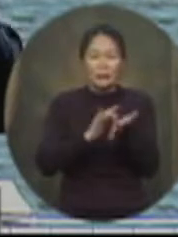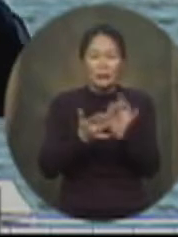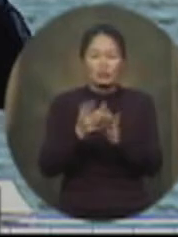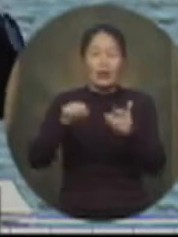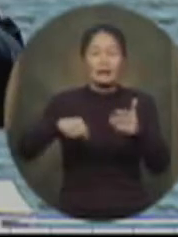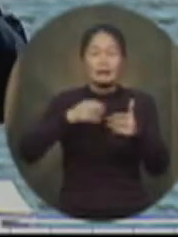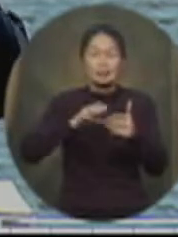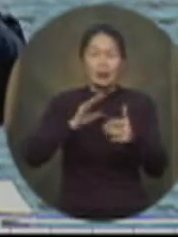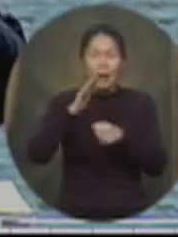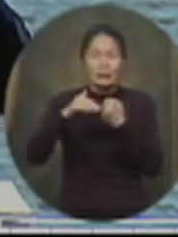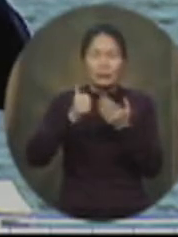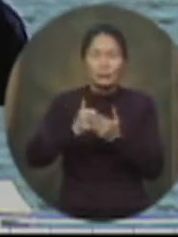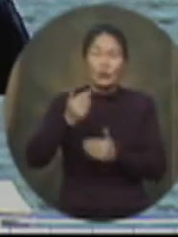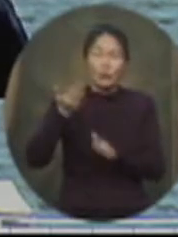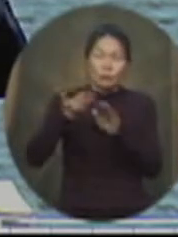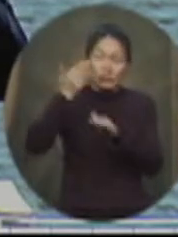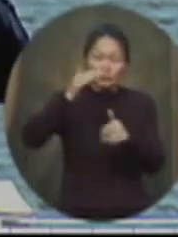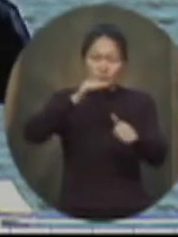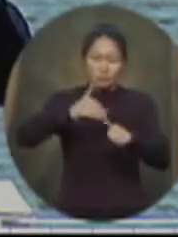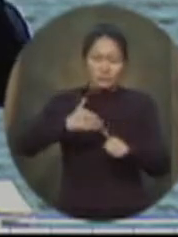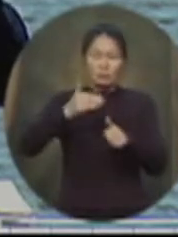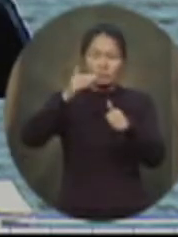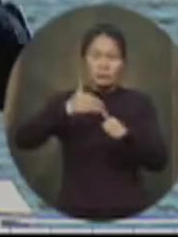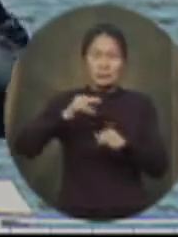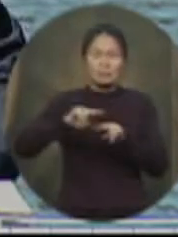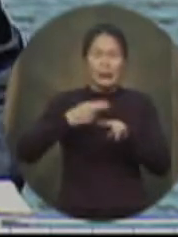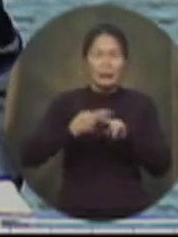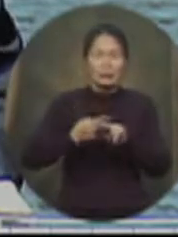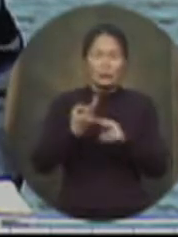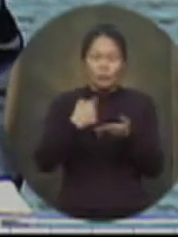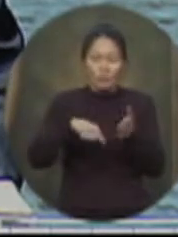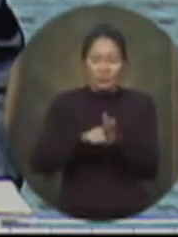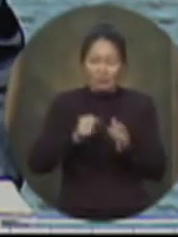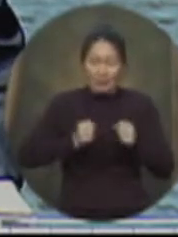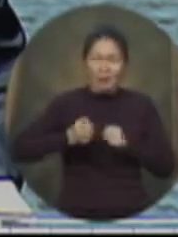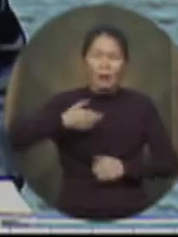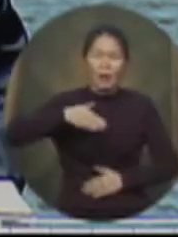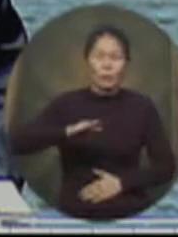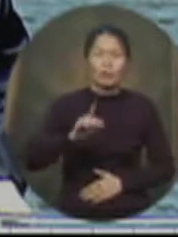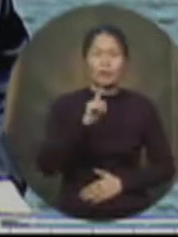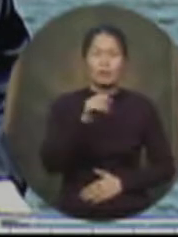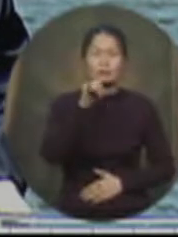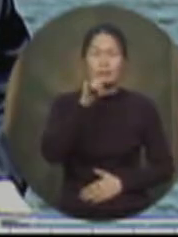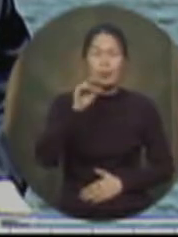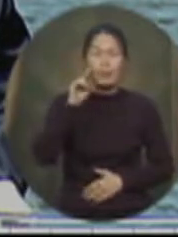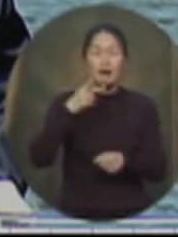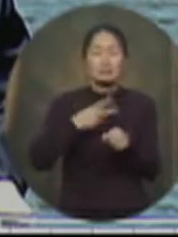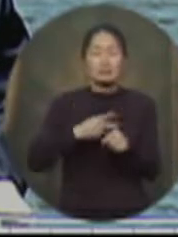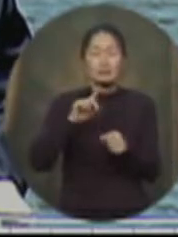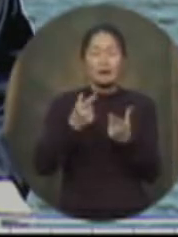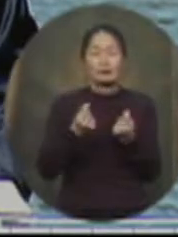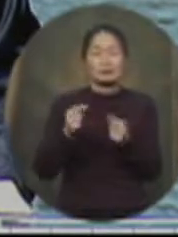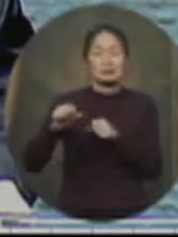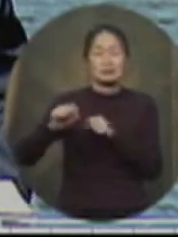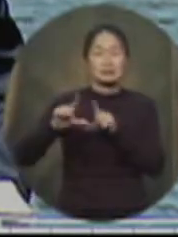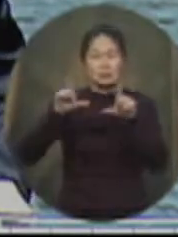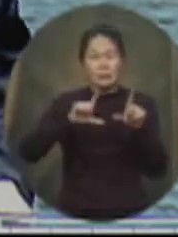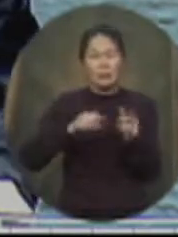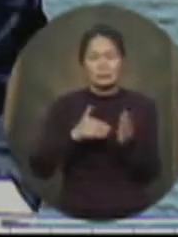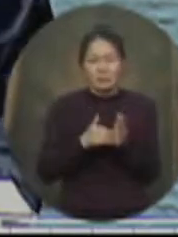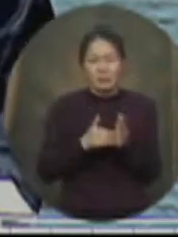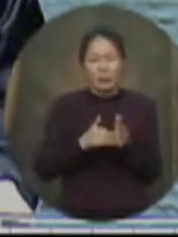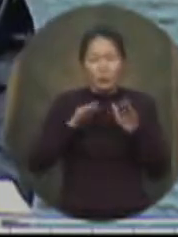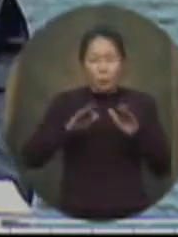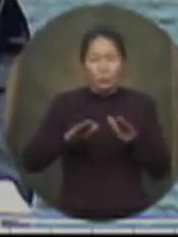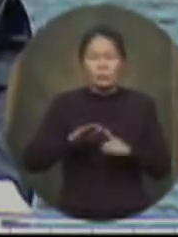위에서 부르신 부름의 상을 위하여 달려 가느라 사도 바울을 그렇게 살았어요 오늘 우리가